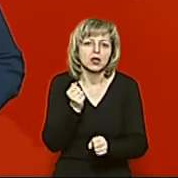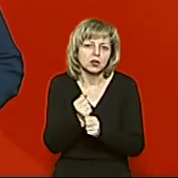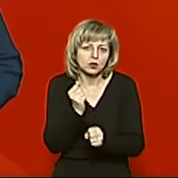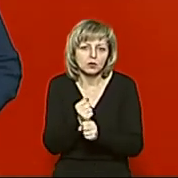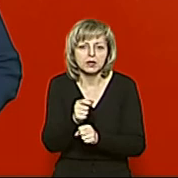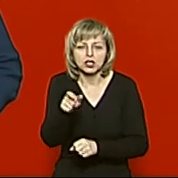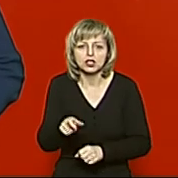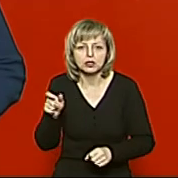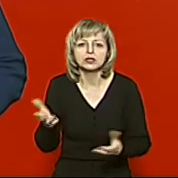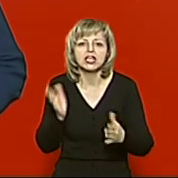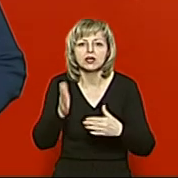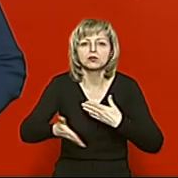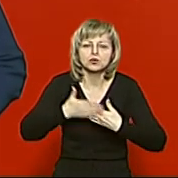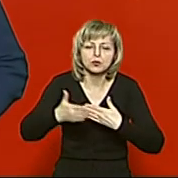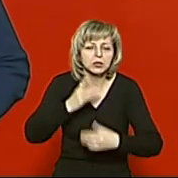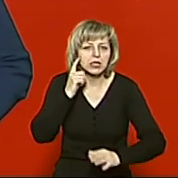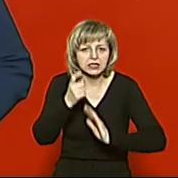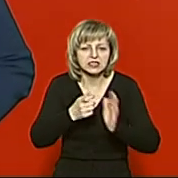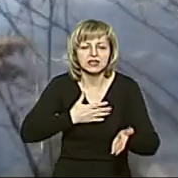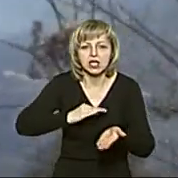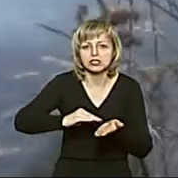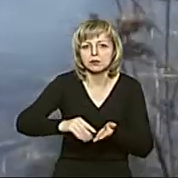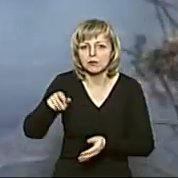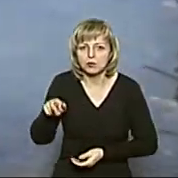таке покарання чекає винуватців, дізнавався Віктор Папко.